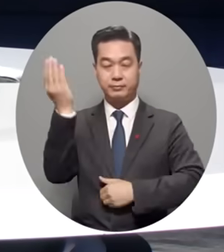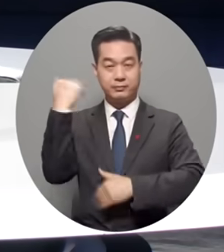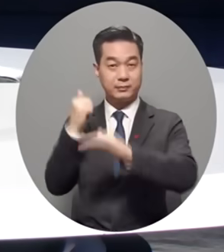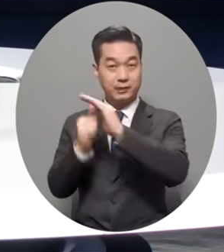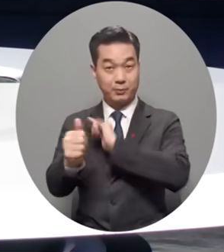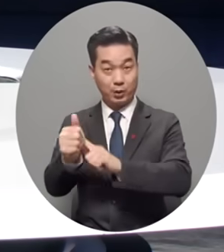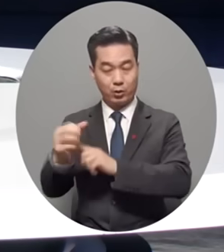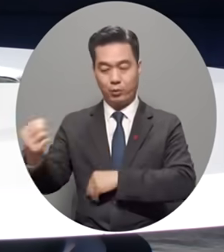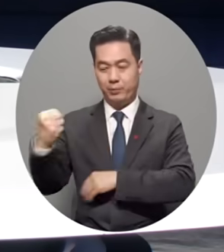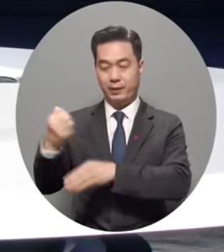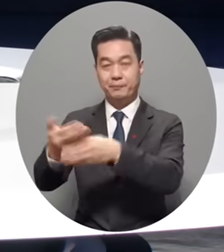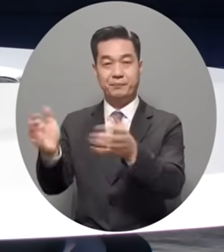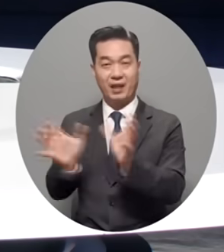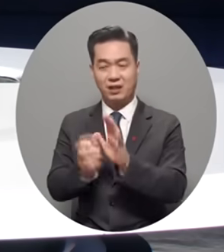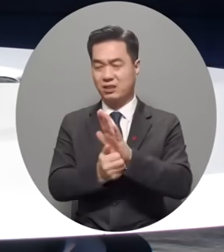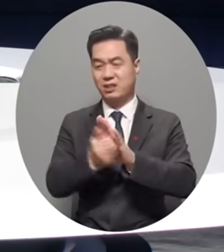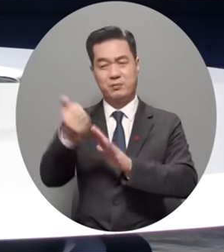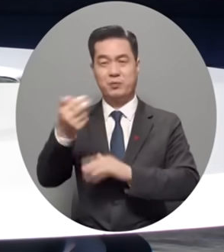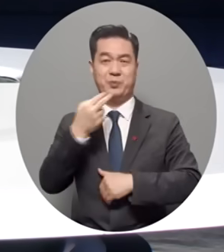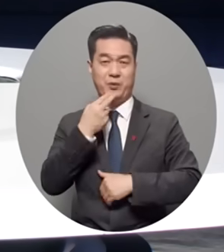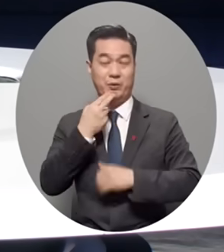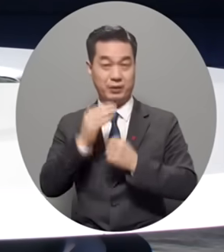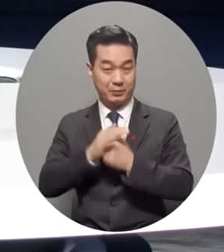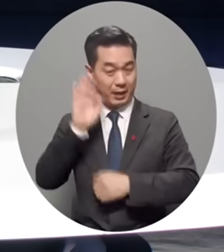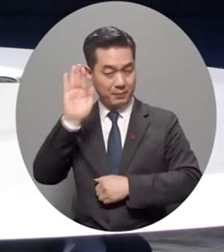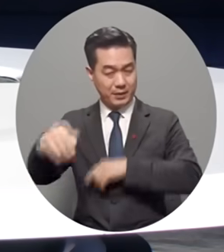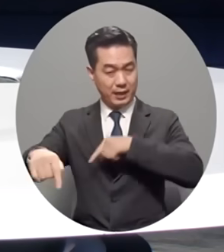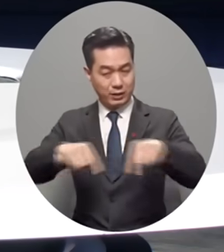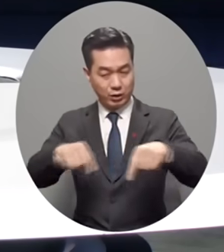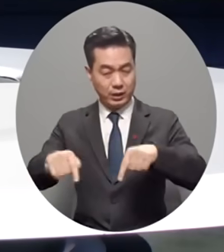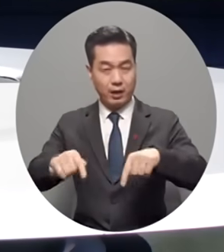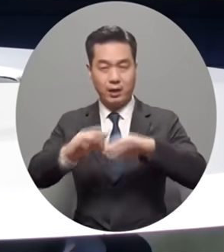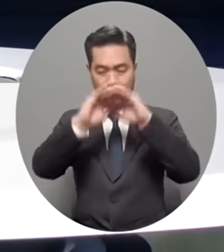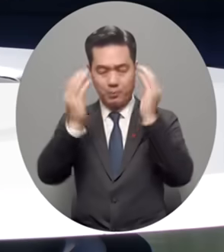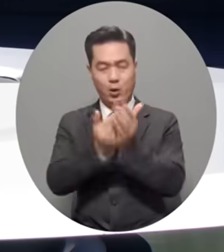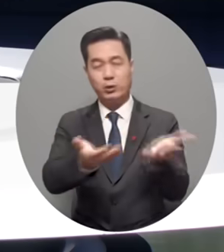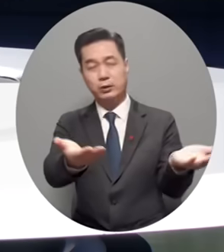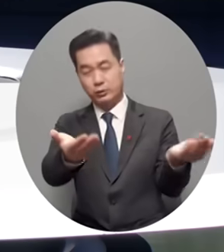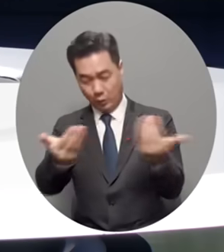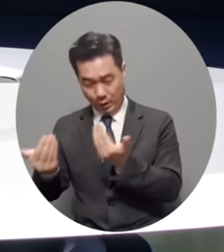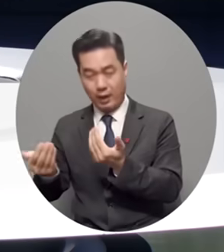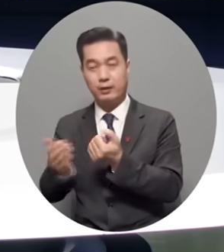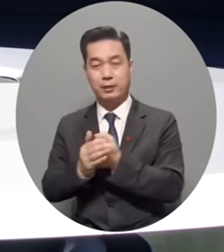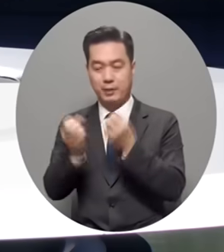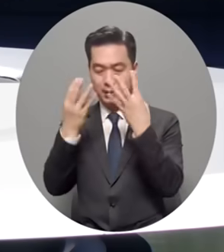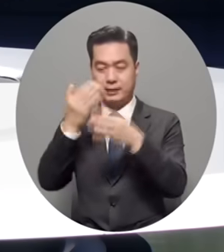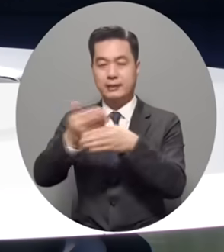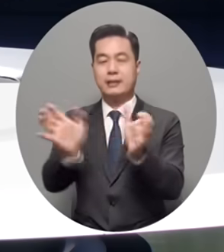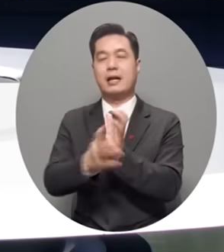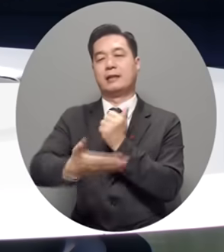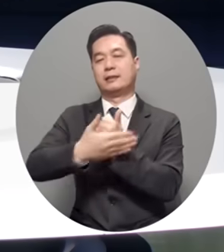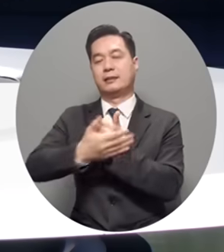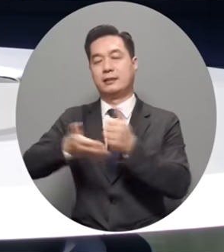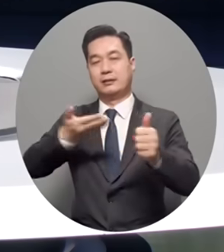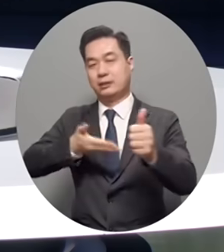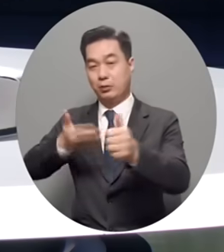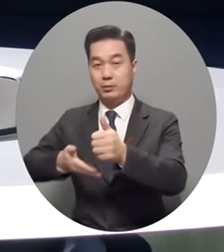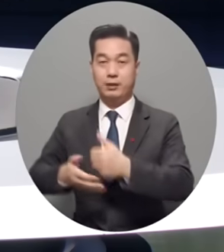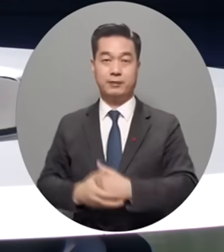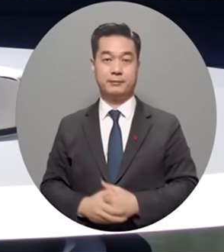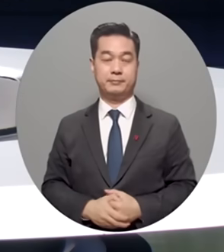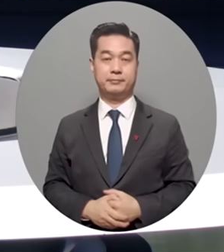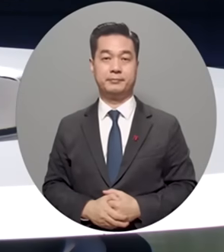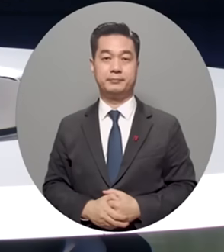국민의힘이 희망을 주지 못했다. 미래의 정치로 시민 모두를 초대하겠다며 신당에 대한 지지를 호소했습니다. 구승은